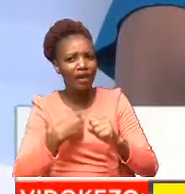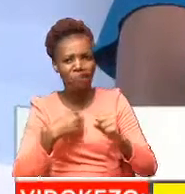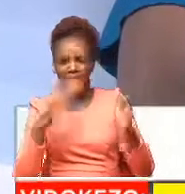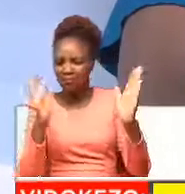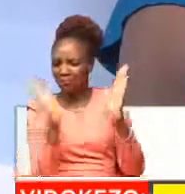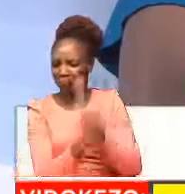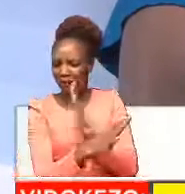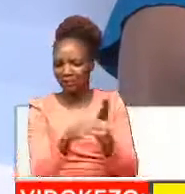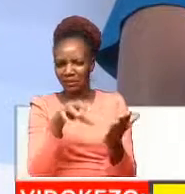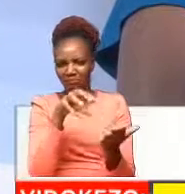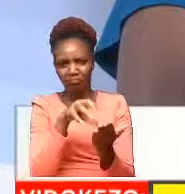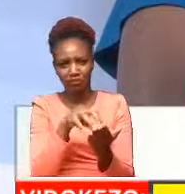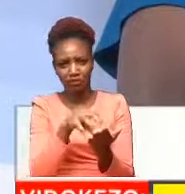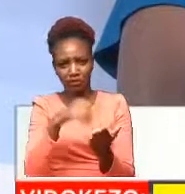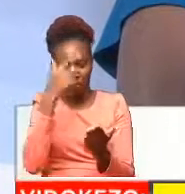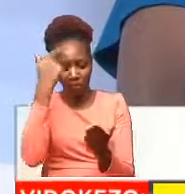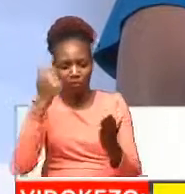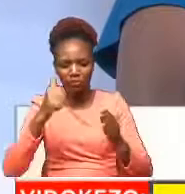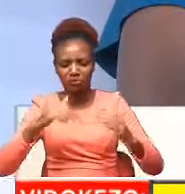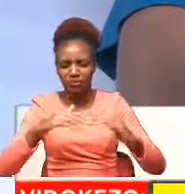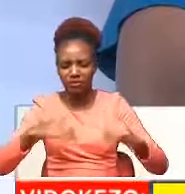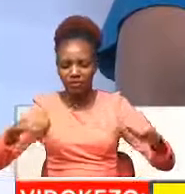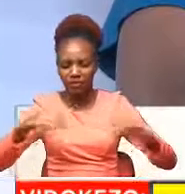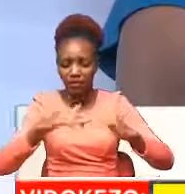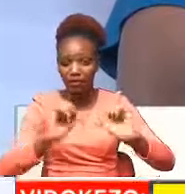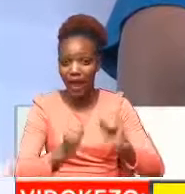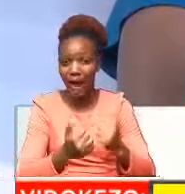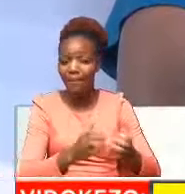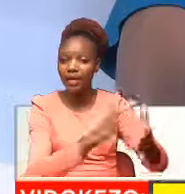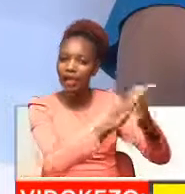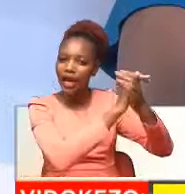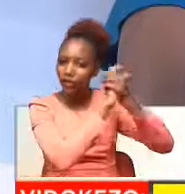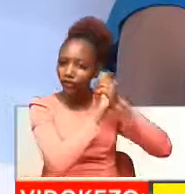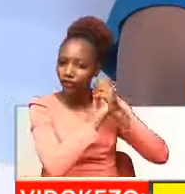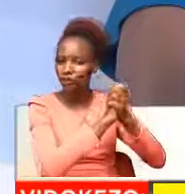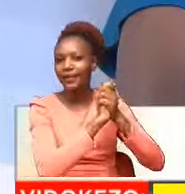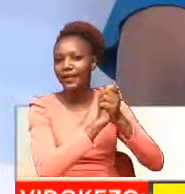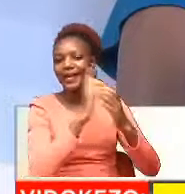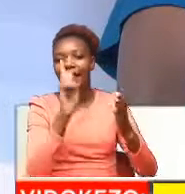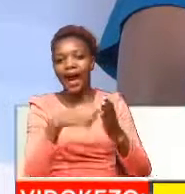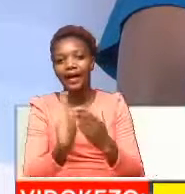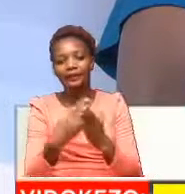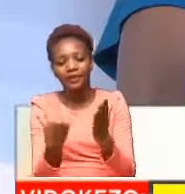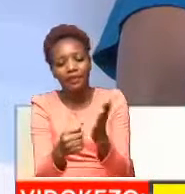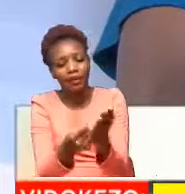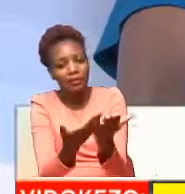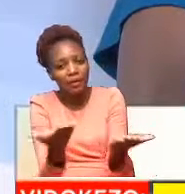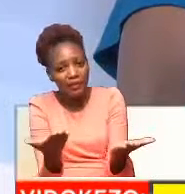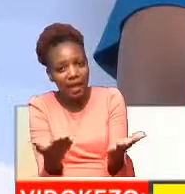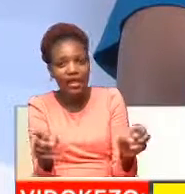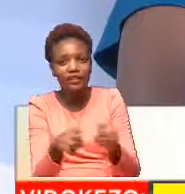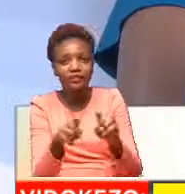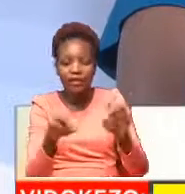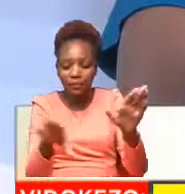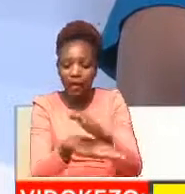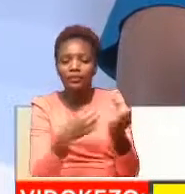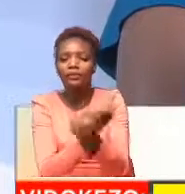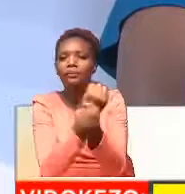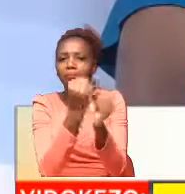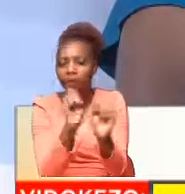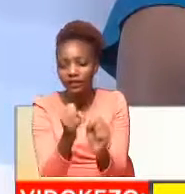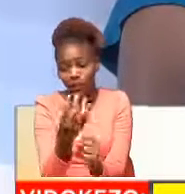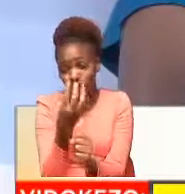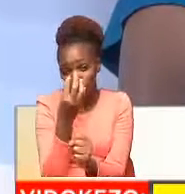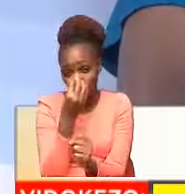kisiasa kufuatia mgawanyiko ndani ya chama cha Jubilee na uhasama uliopo pamoja na mwandani wake naibu wa Rais